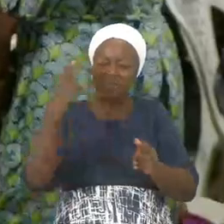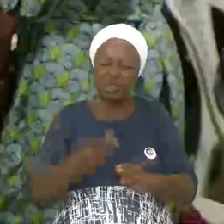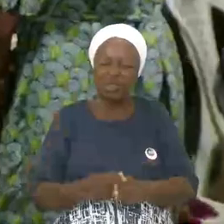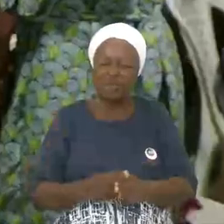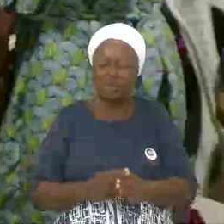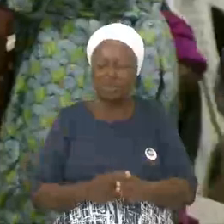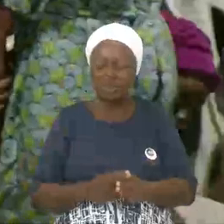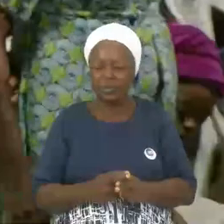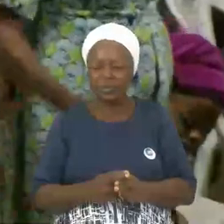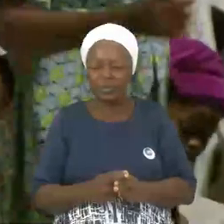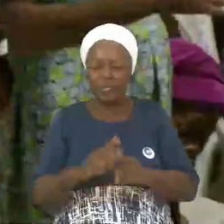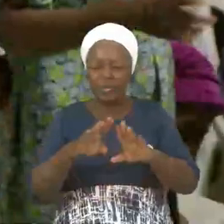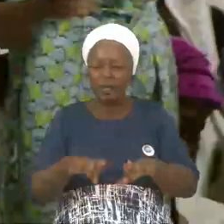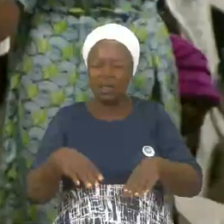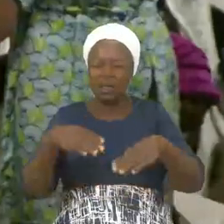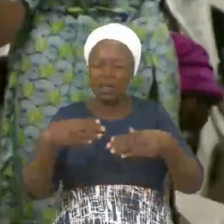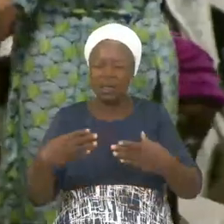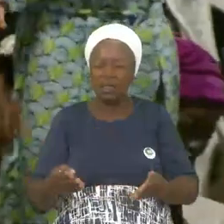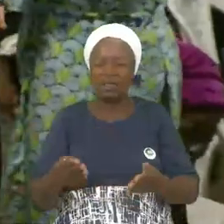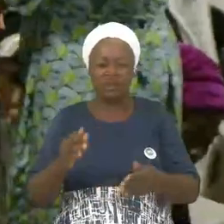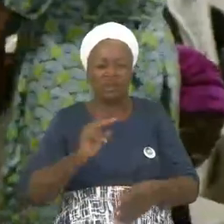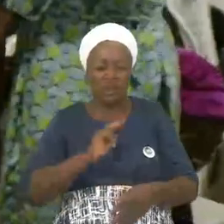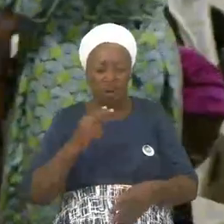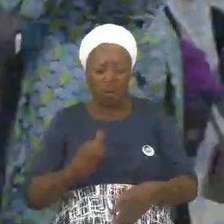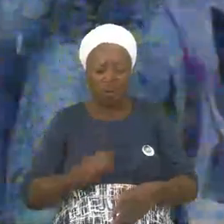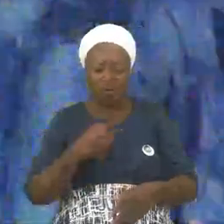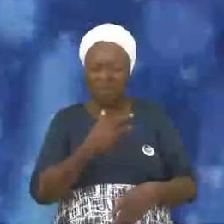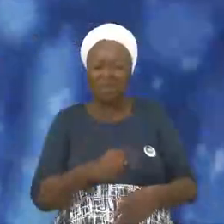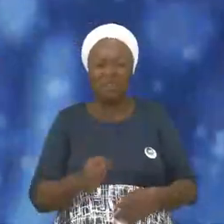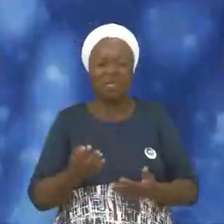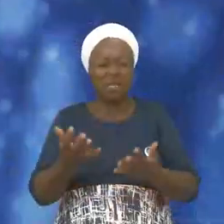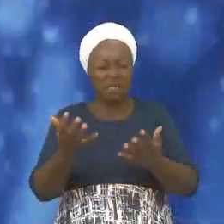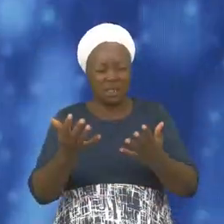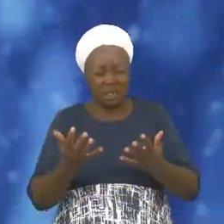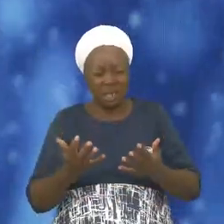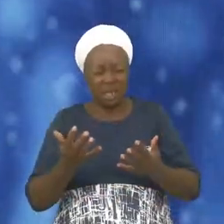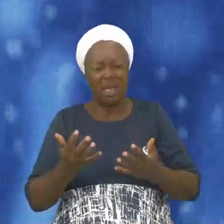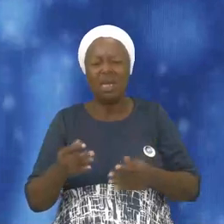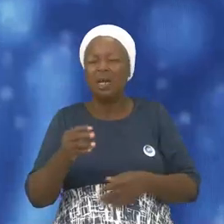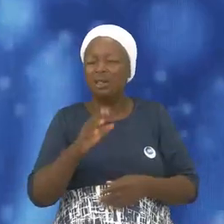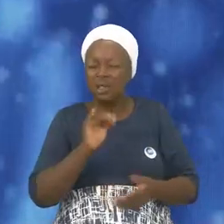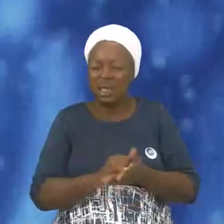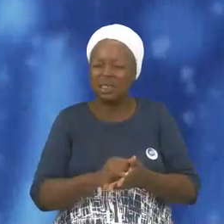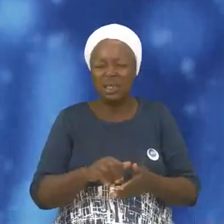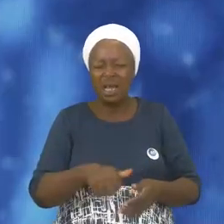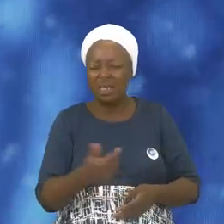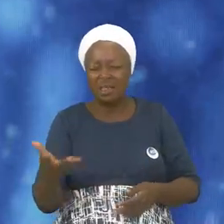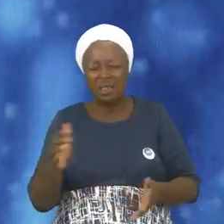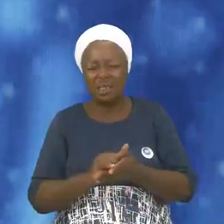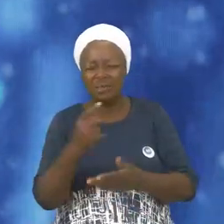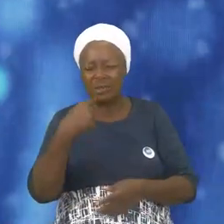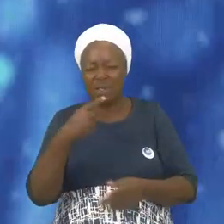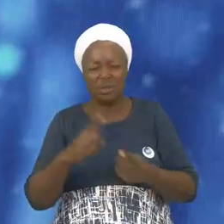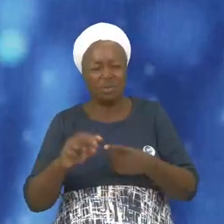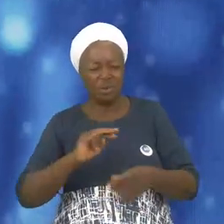vienne sur chaque vie ce soir au nom de Jésus. Accorde-nous la bonne